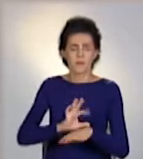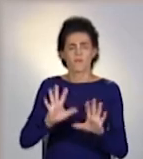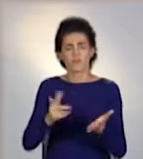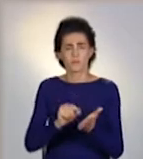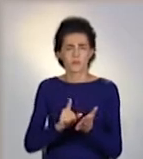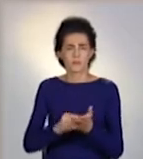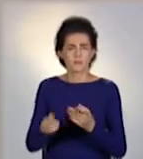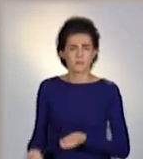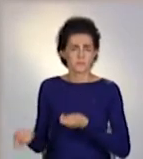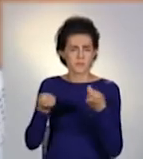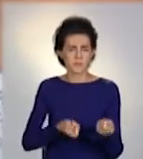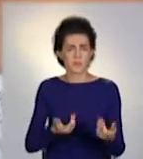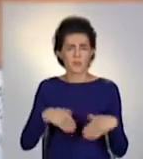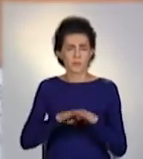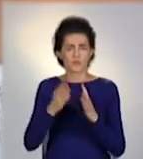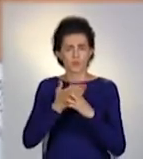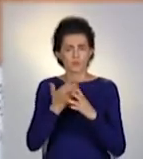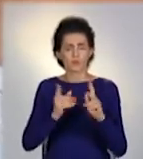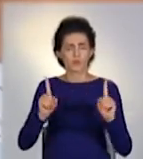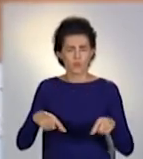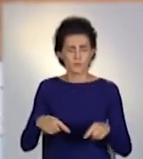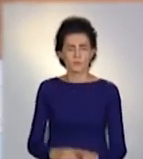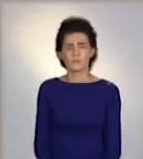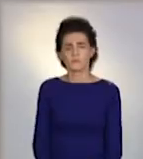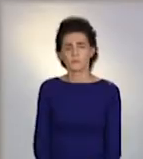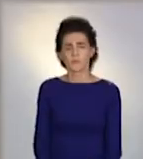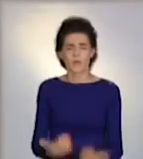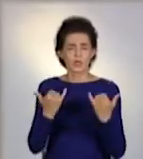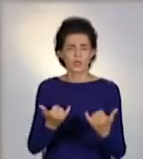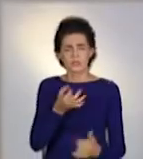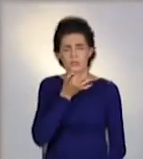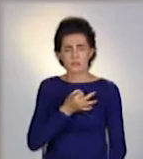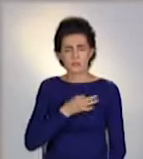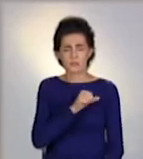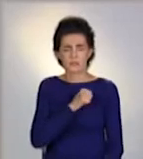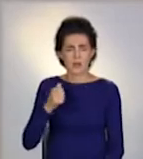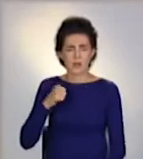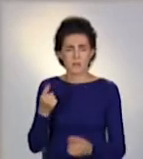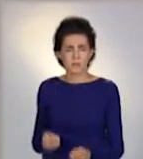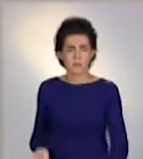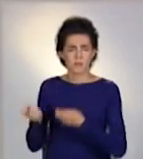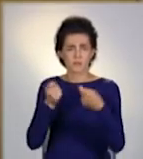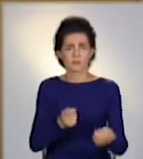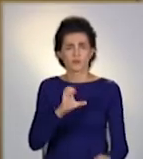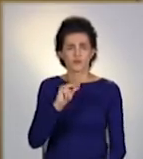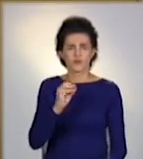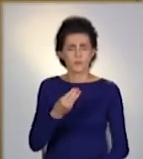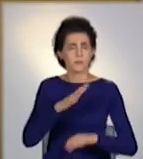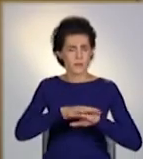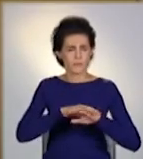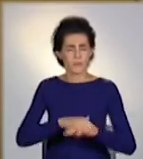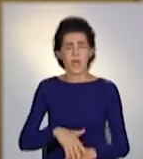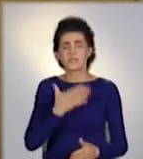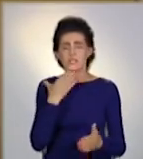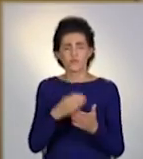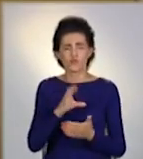принесуть пенсію, і також і субсидію, понимаете? Тепер мені сказали, що мені потрібно принести счет з банка. Та мати